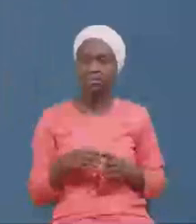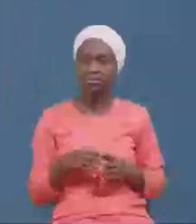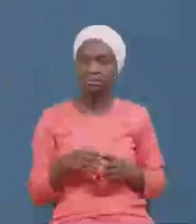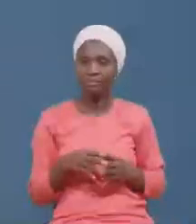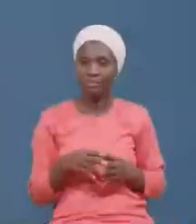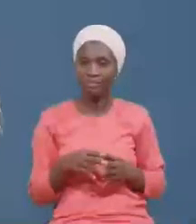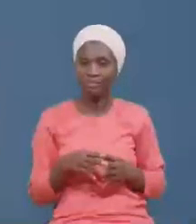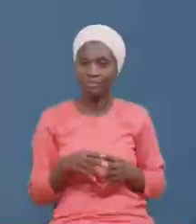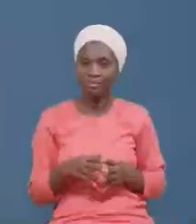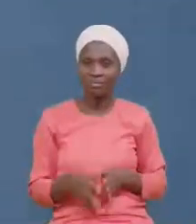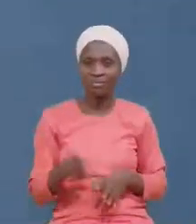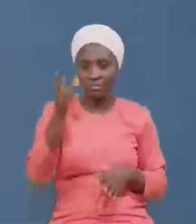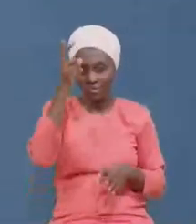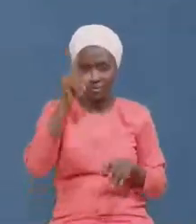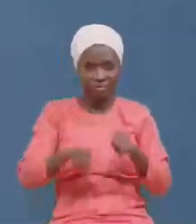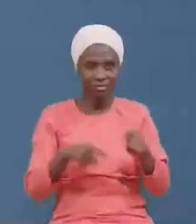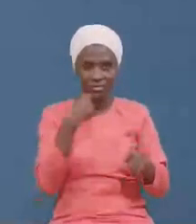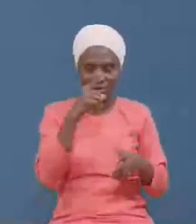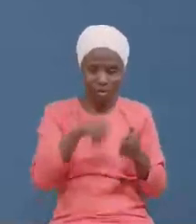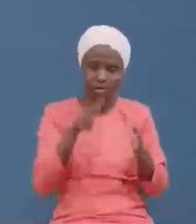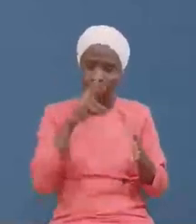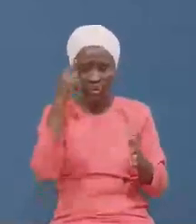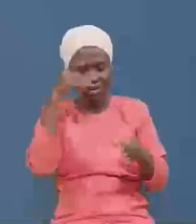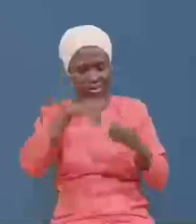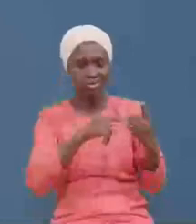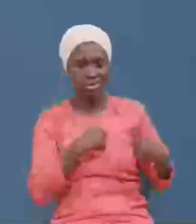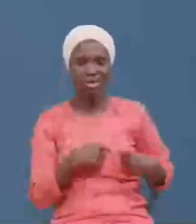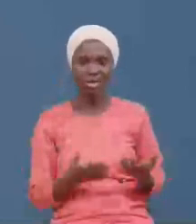votre voisin ne peut pas dire ce qui est dans votre cœur.